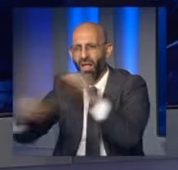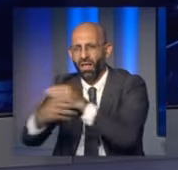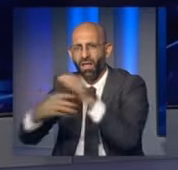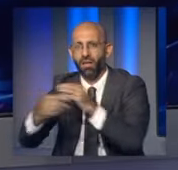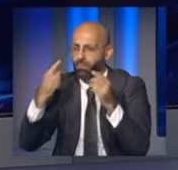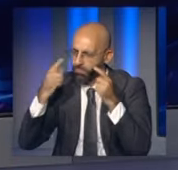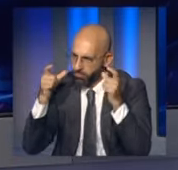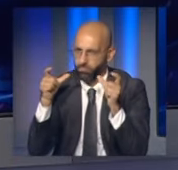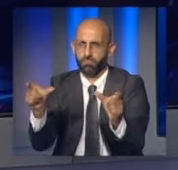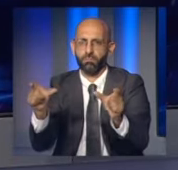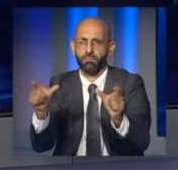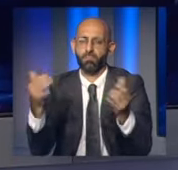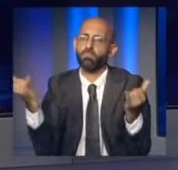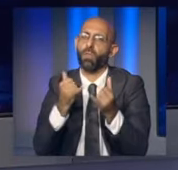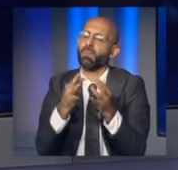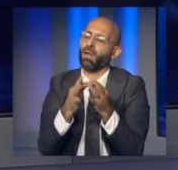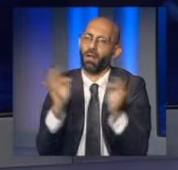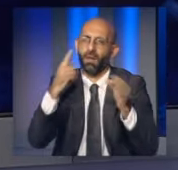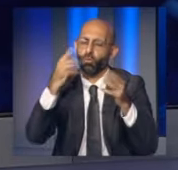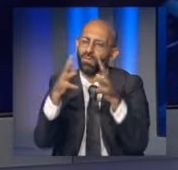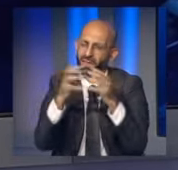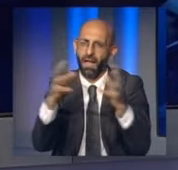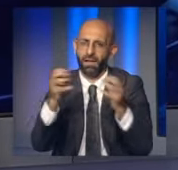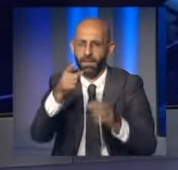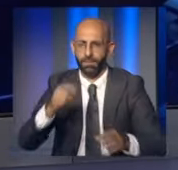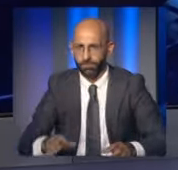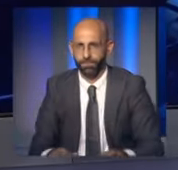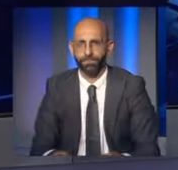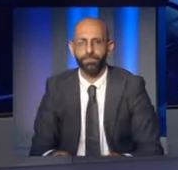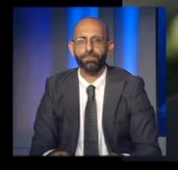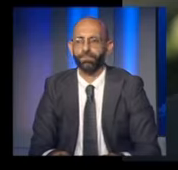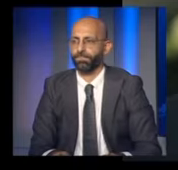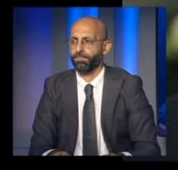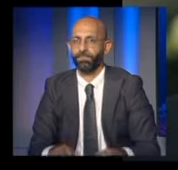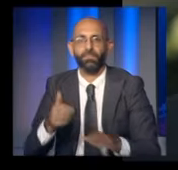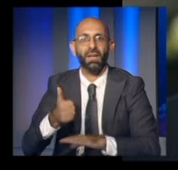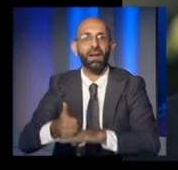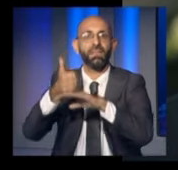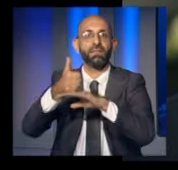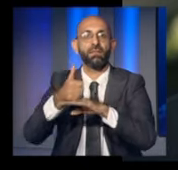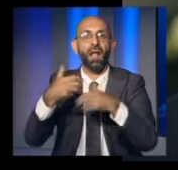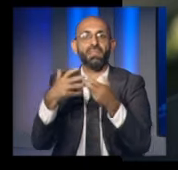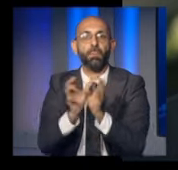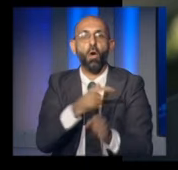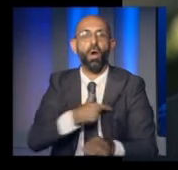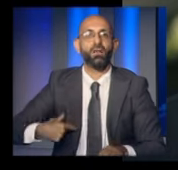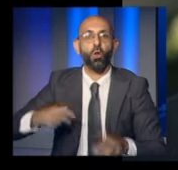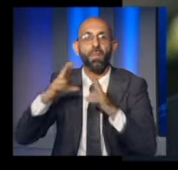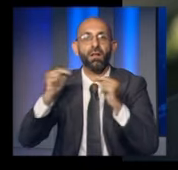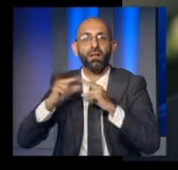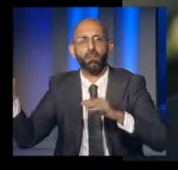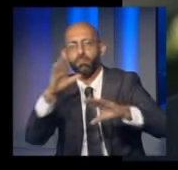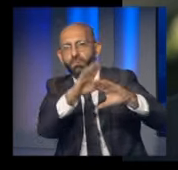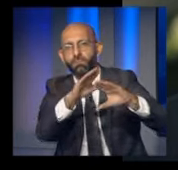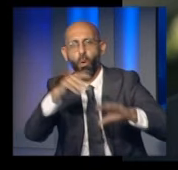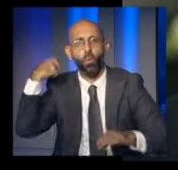السامية للاجئين في لبنان بعدما تخطى حدوده. رئيس حزب القوات اللبنانية سمير جعجع طالب